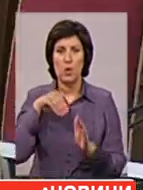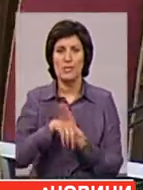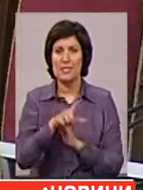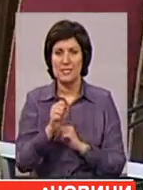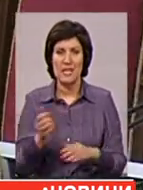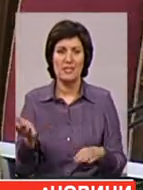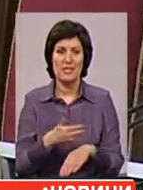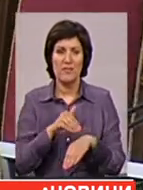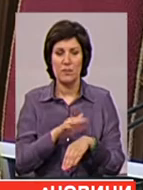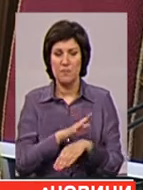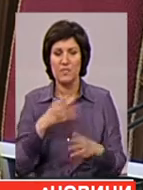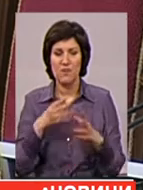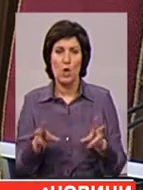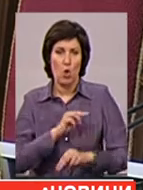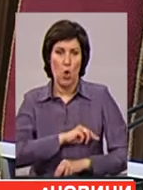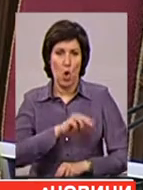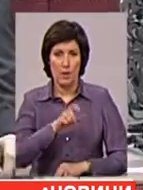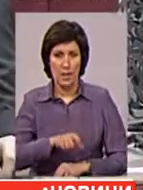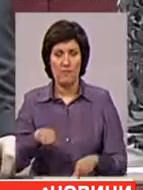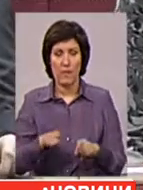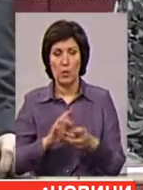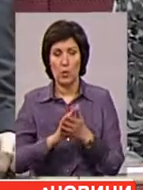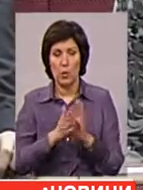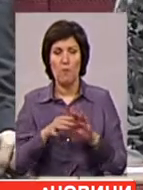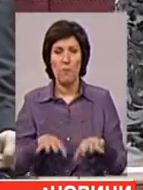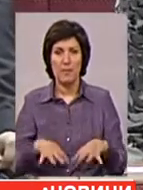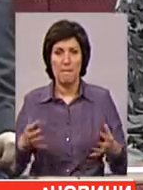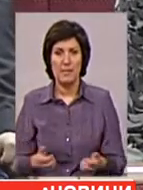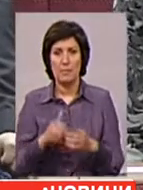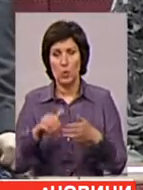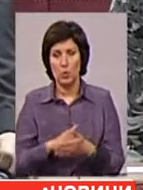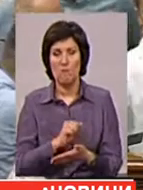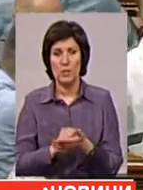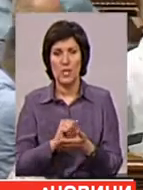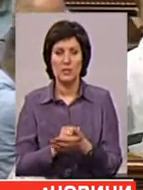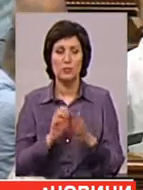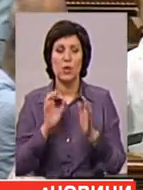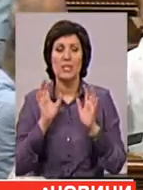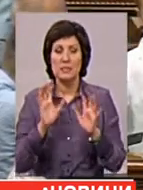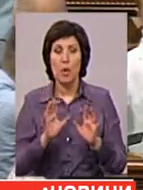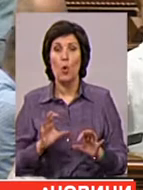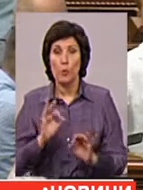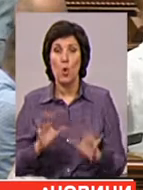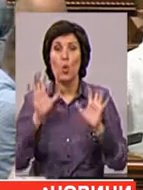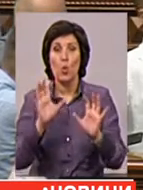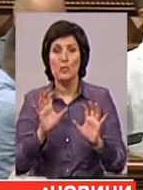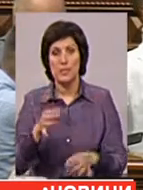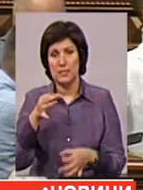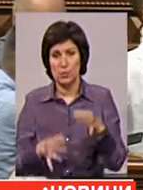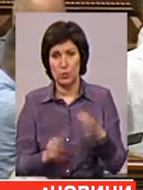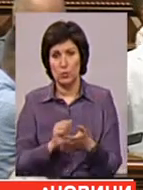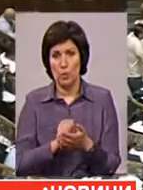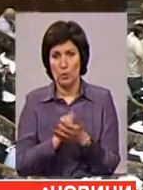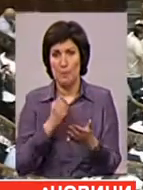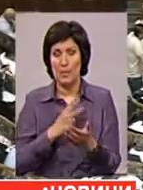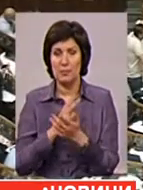зняття недоторканності зі своїх колег. У таких умовах парламент підтримав нову редакцію закону про Конституційний суд. Зокрема, документ передбачає